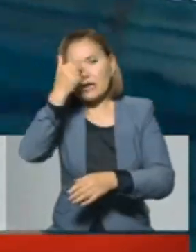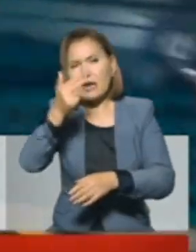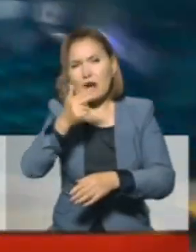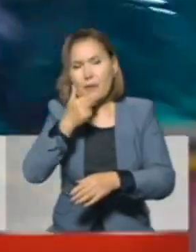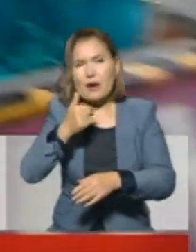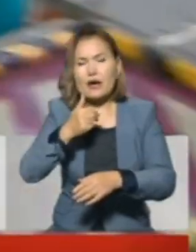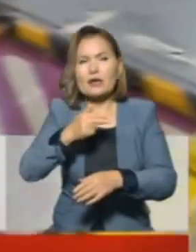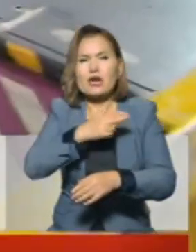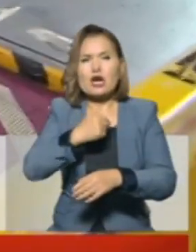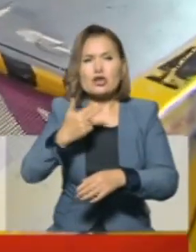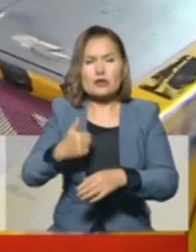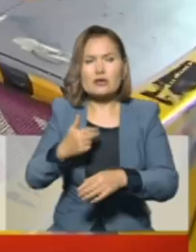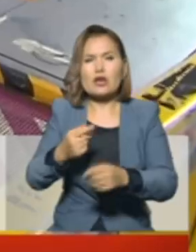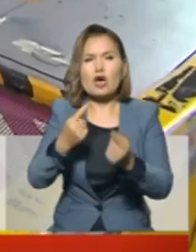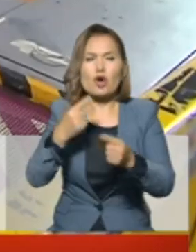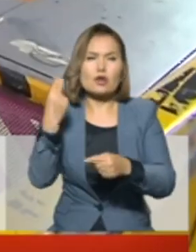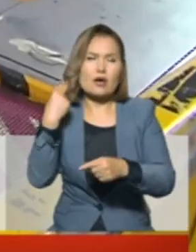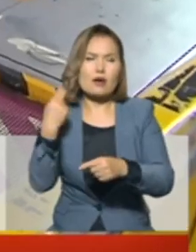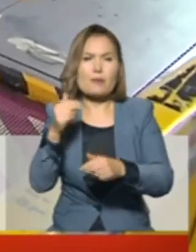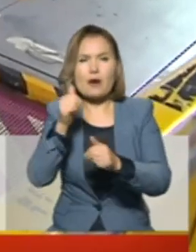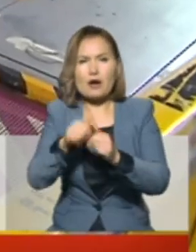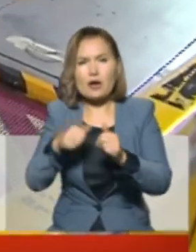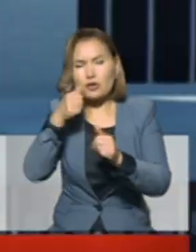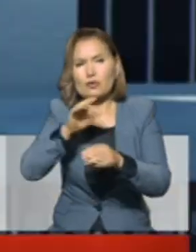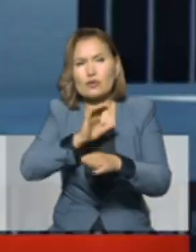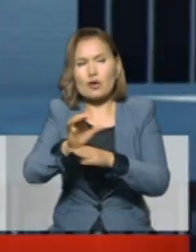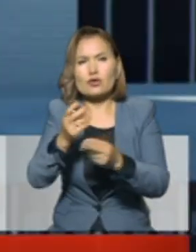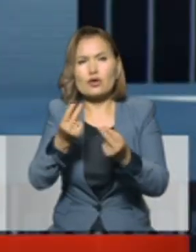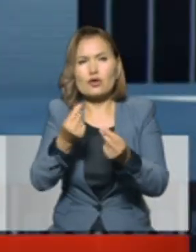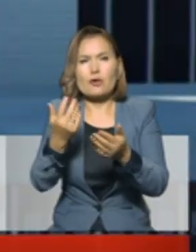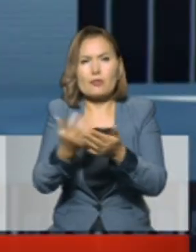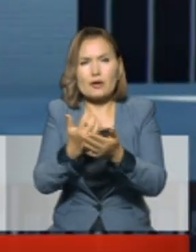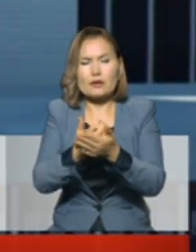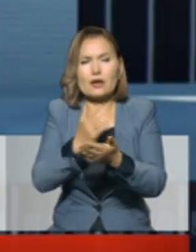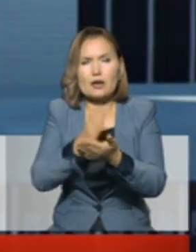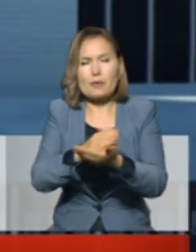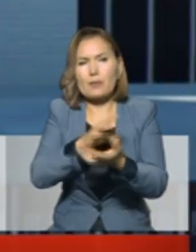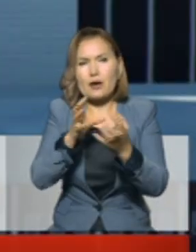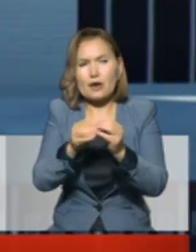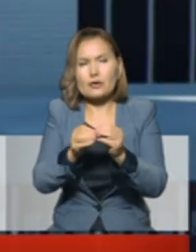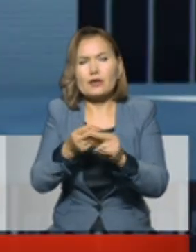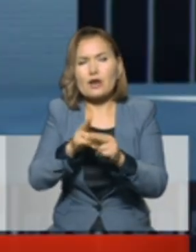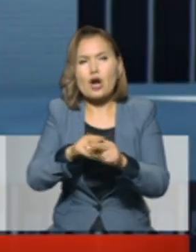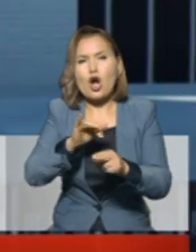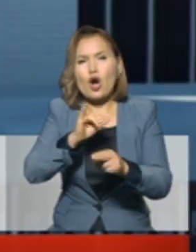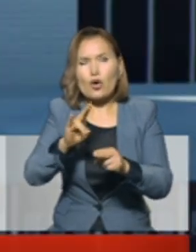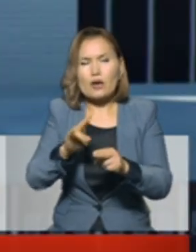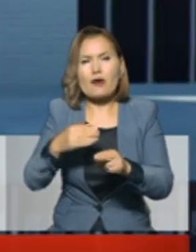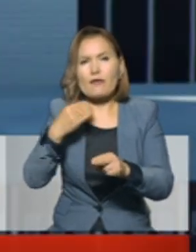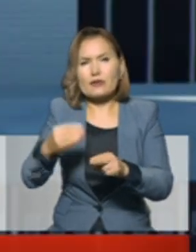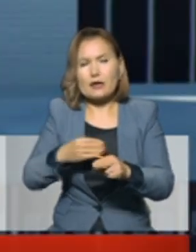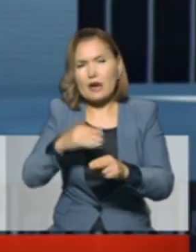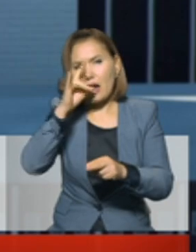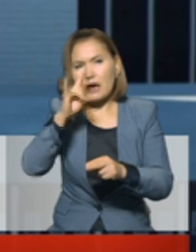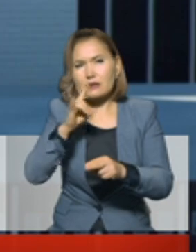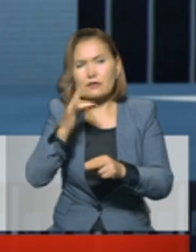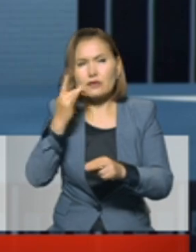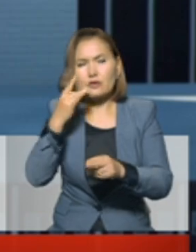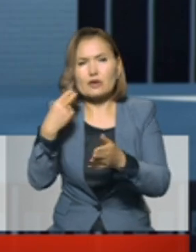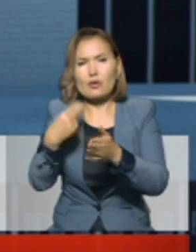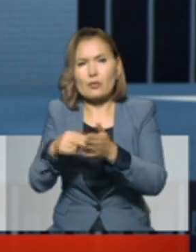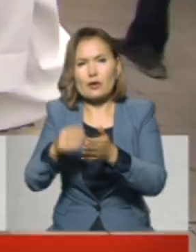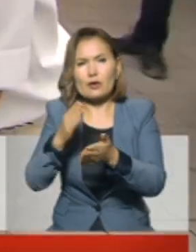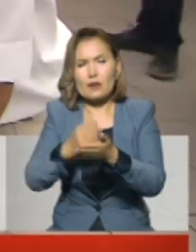мен Ұлыбританияға экспорттап, жылына 3 миллиард евро пайда көреді. Реакторларға қажет отын уранды Франция Қазақстаннан тасымалдап